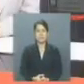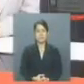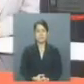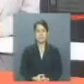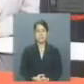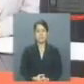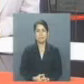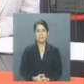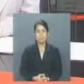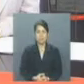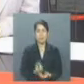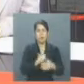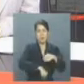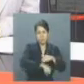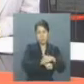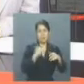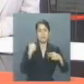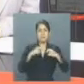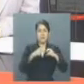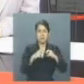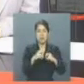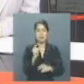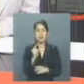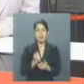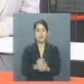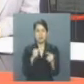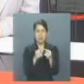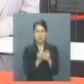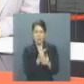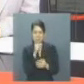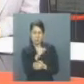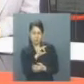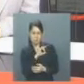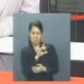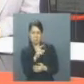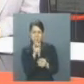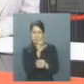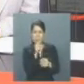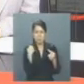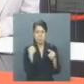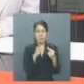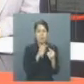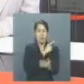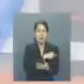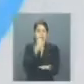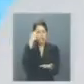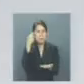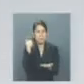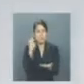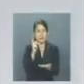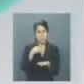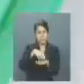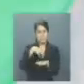ในวงการฟุตบอลเองก็มีปัญหาเรื่องของการเหยียดสีผิวนักกีฬาอยู่ด้วยนะคะติดตามเรื่องนี้จากคุณอนุมัติเวชประเสริฐสุขค่ะ